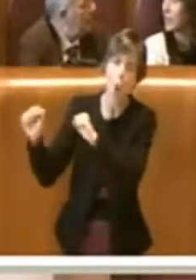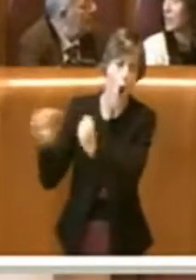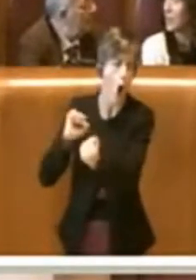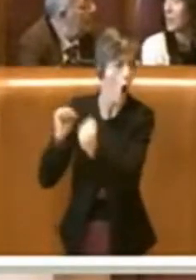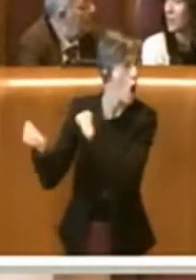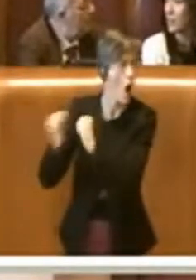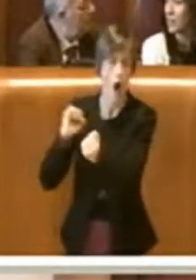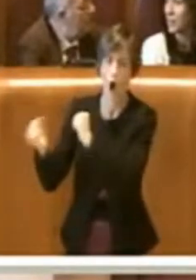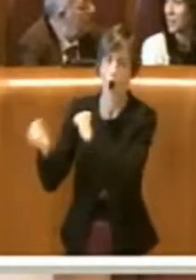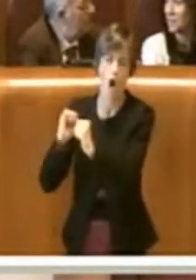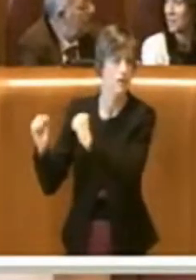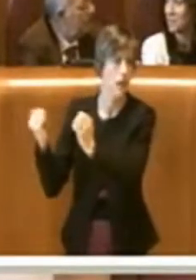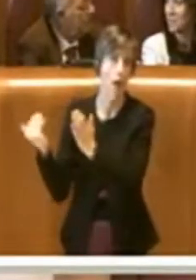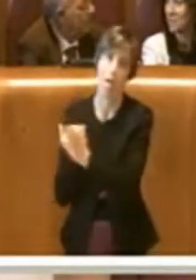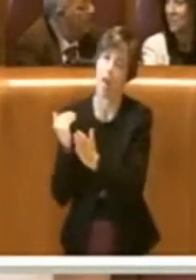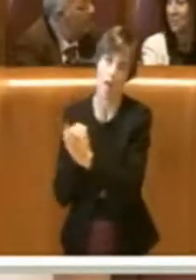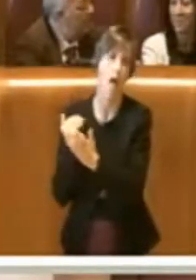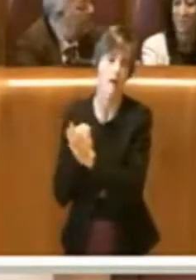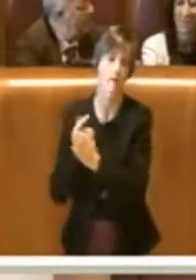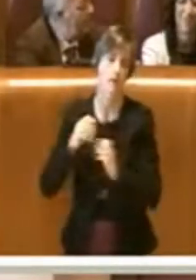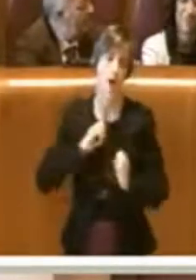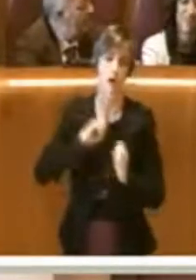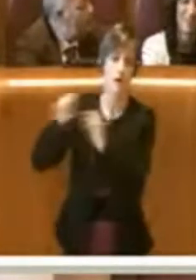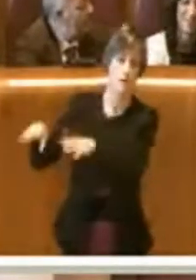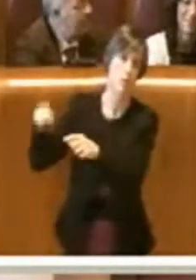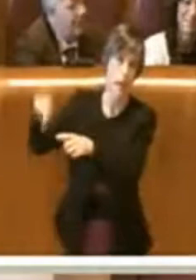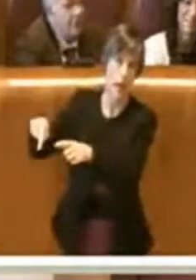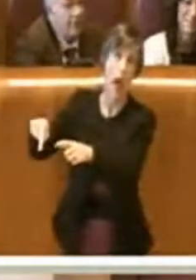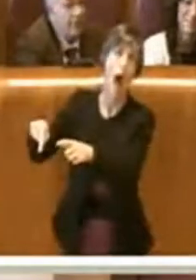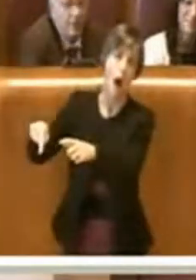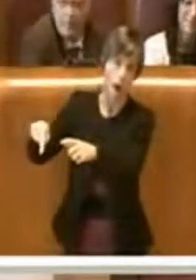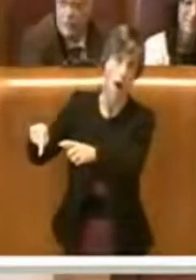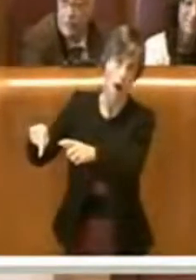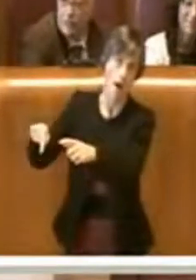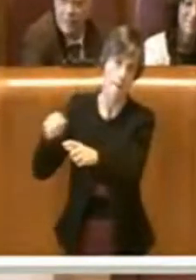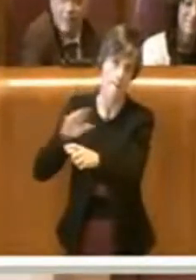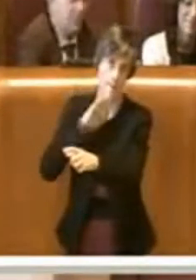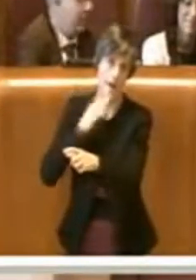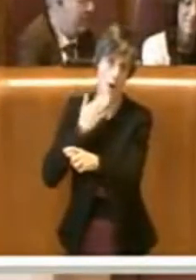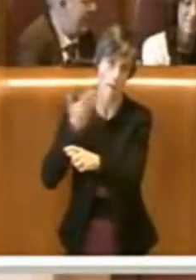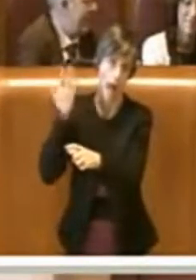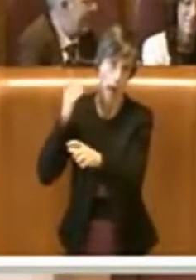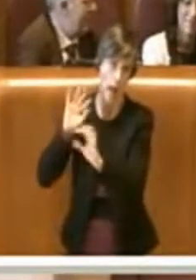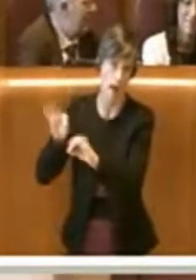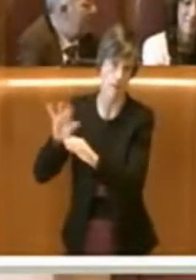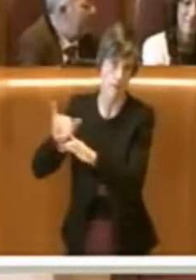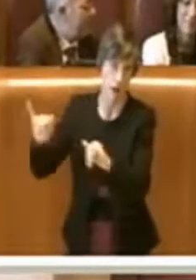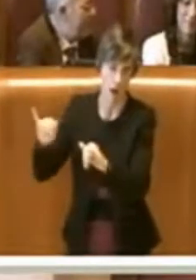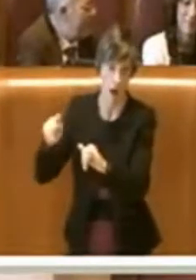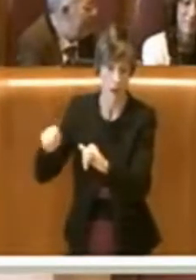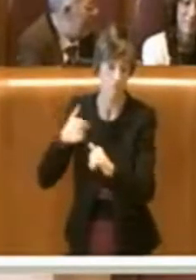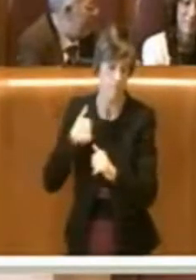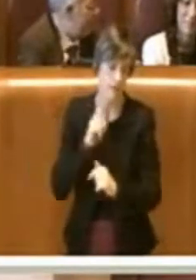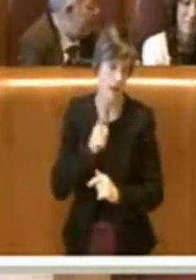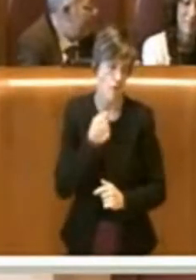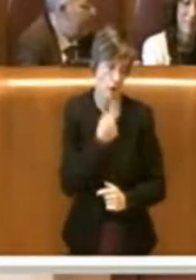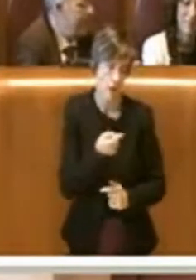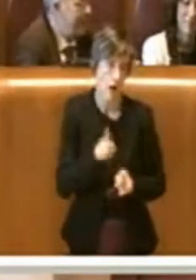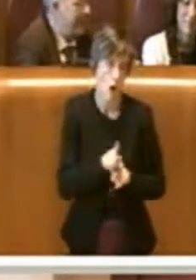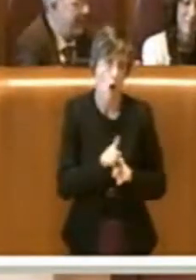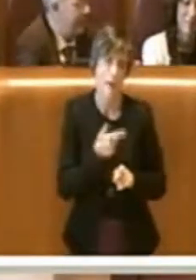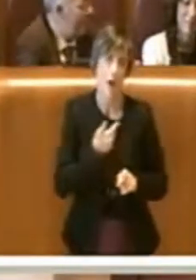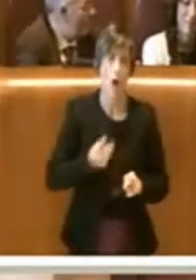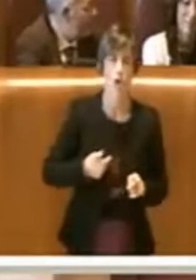non arrivassero mai. Devo dire che io, come consigliere di opposizione, insieme a un